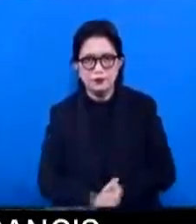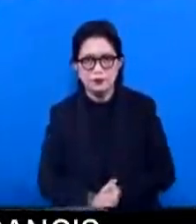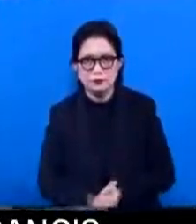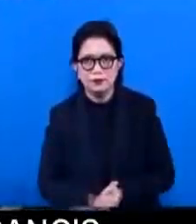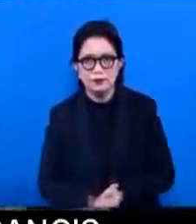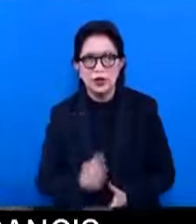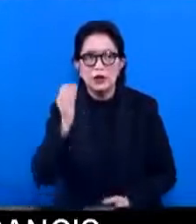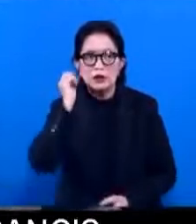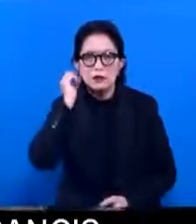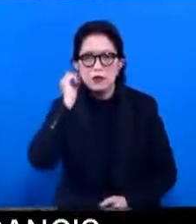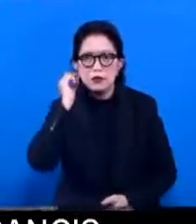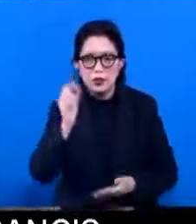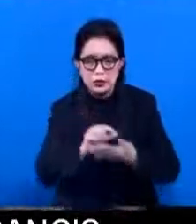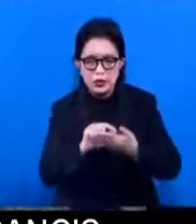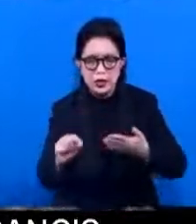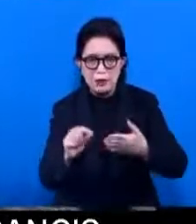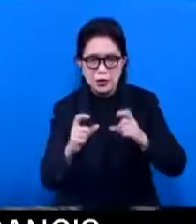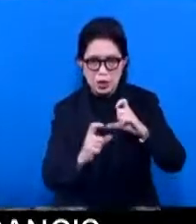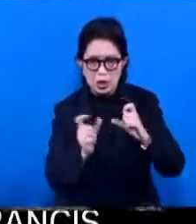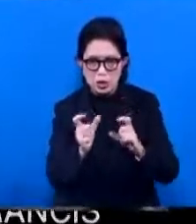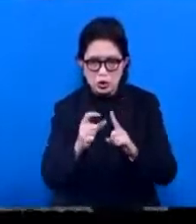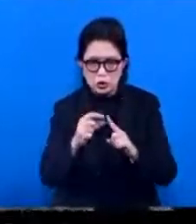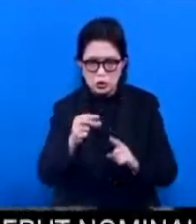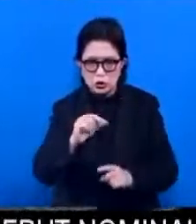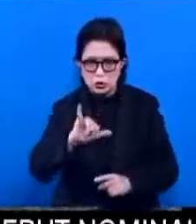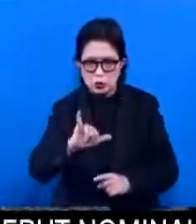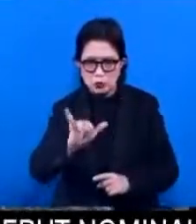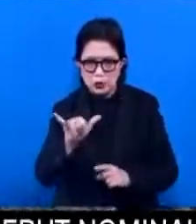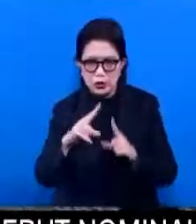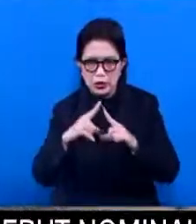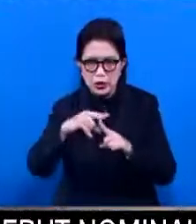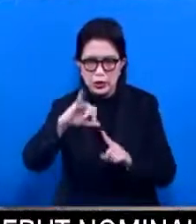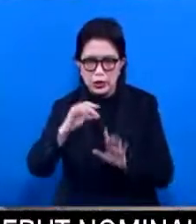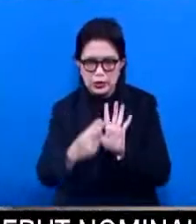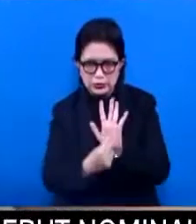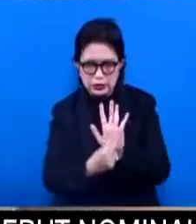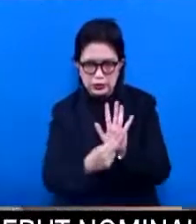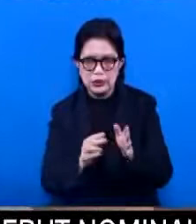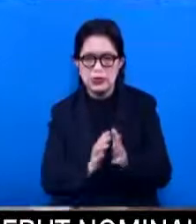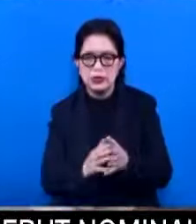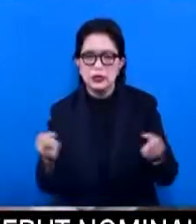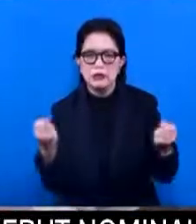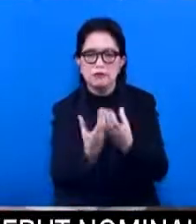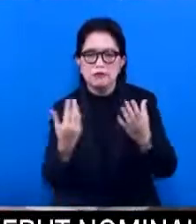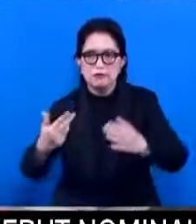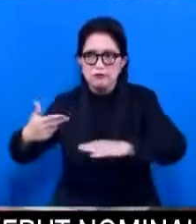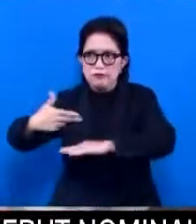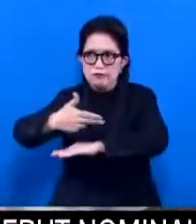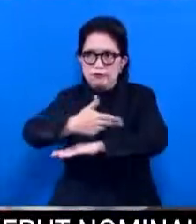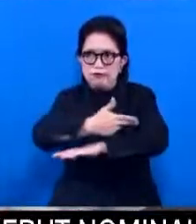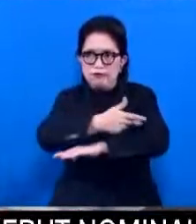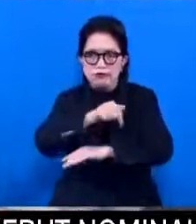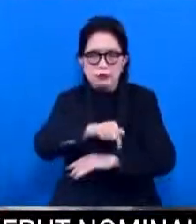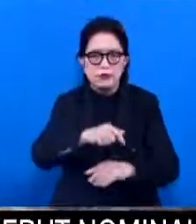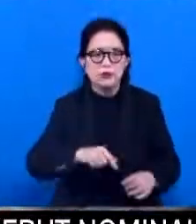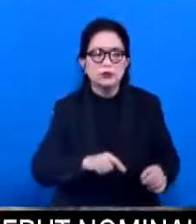Seorang perempuan bernama Supriyatin tewas tertabrak kereta komuter lain di rel Pesing Garden pada Sabtu siang. Kecelakaan bermula saat korban berjalan kaki menyusuri